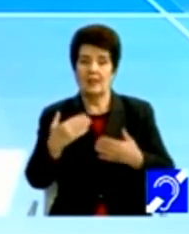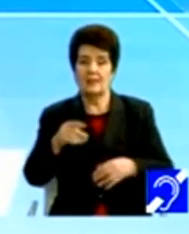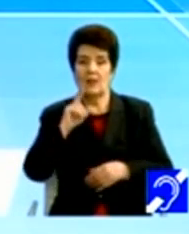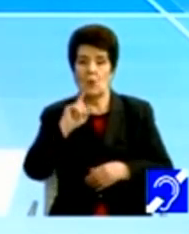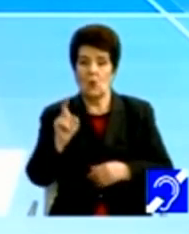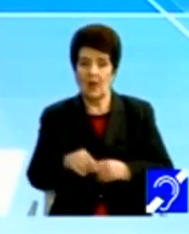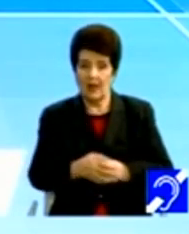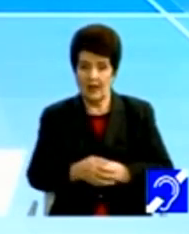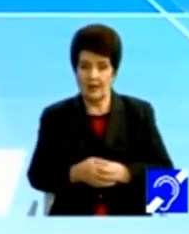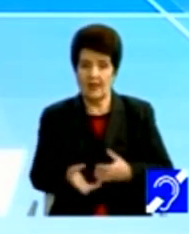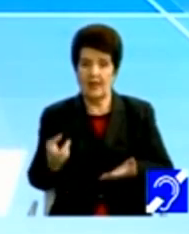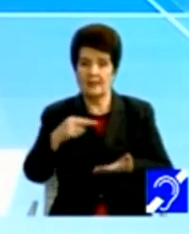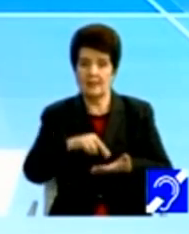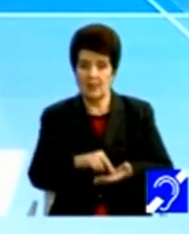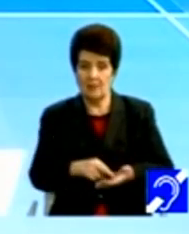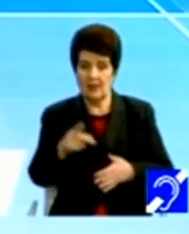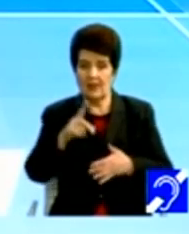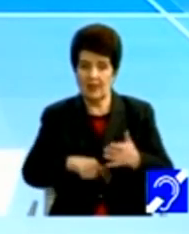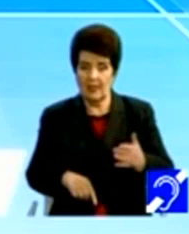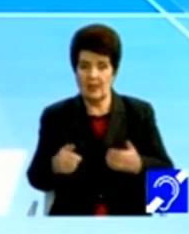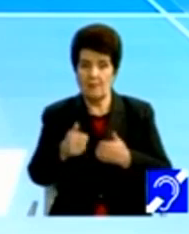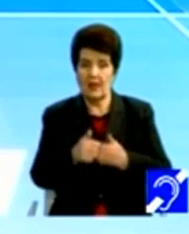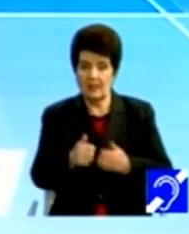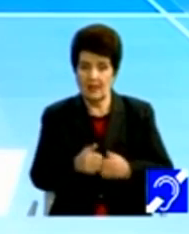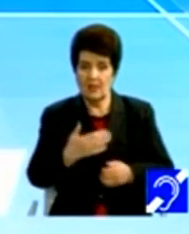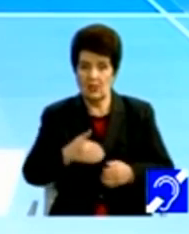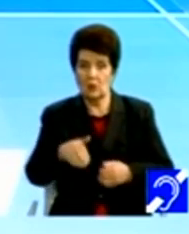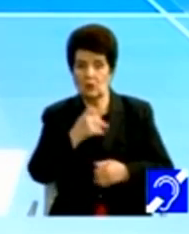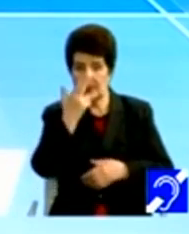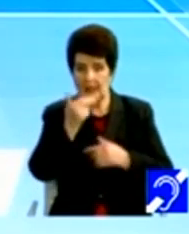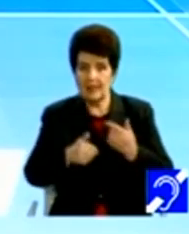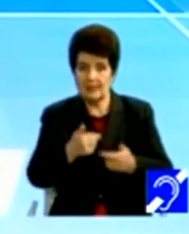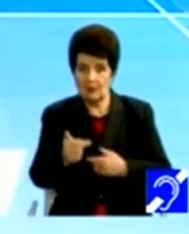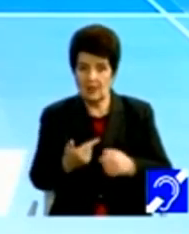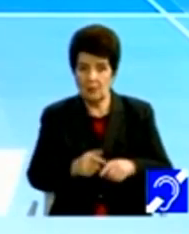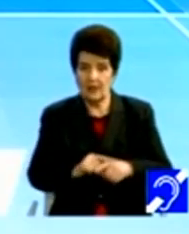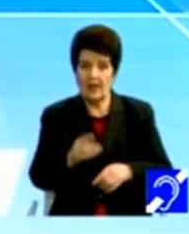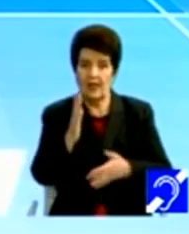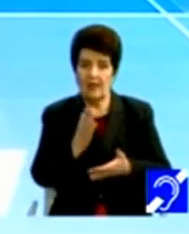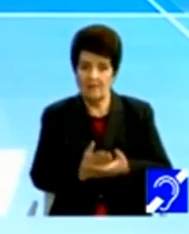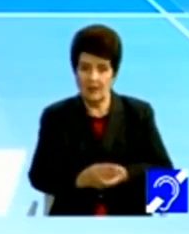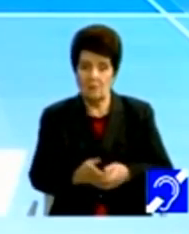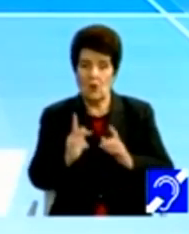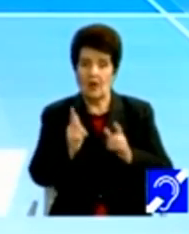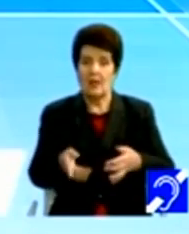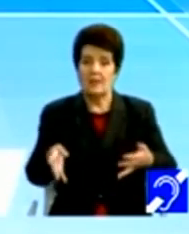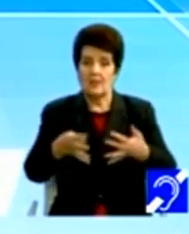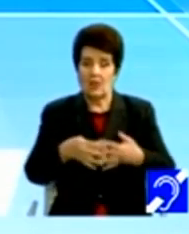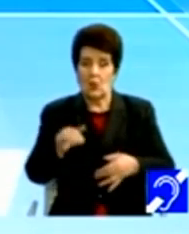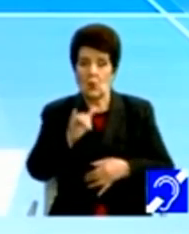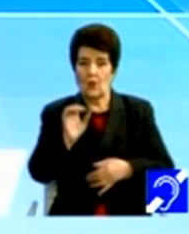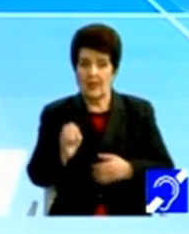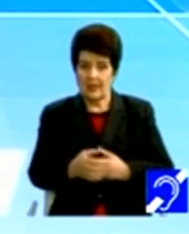Ucraina, restabilirea încrederii partenerilor noștri tradițional cu care avem încheiat un acord de asociere cu Uniunea